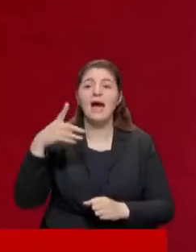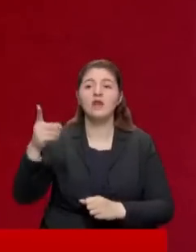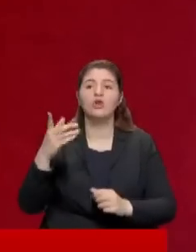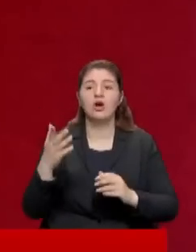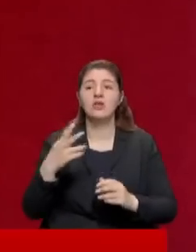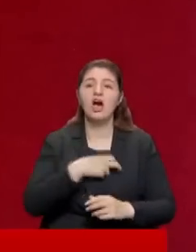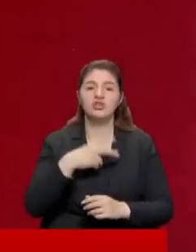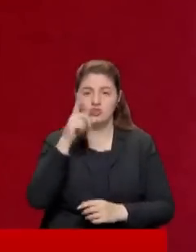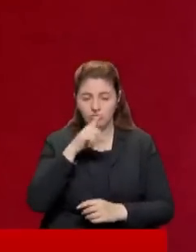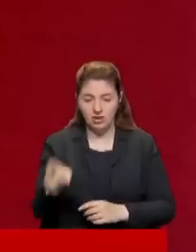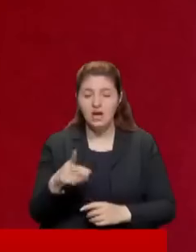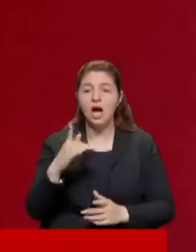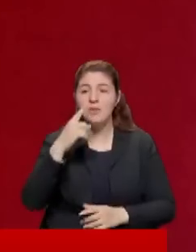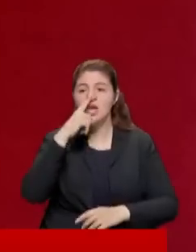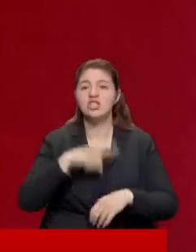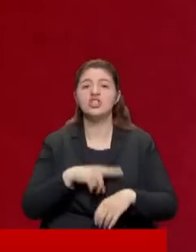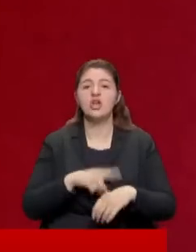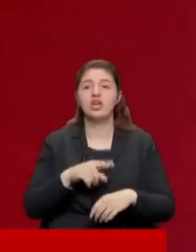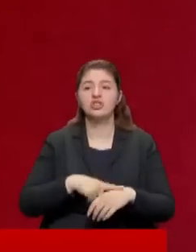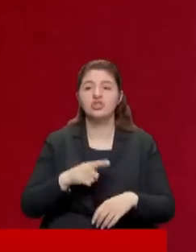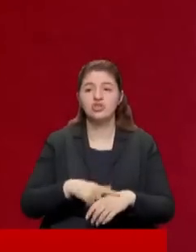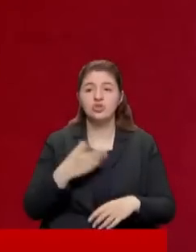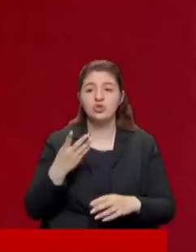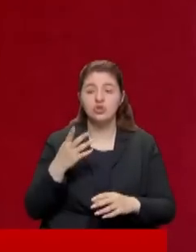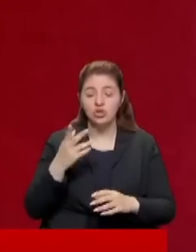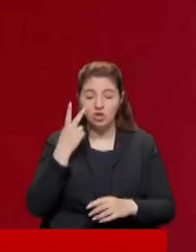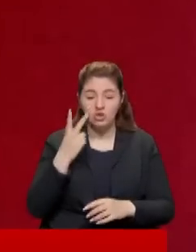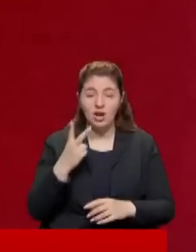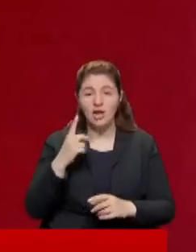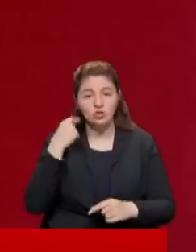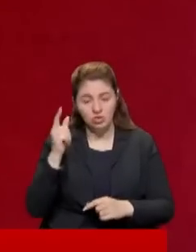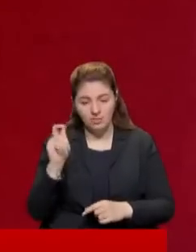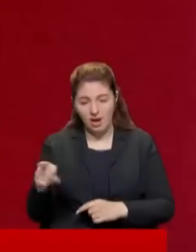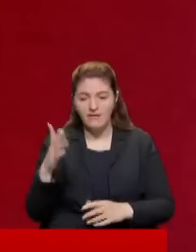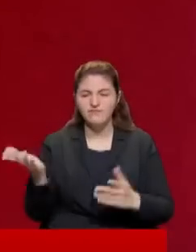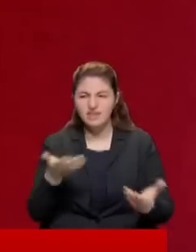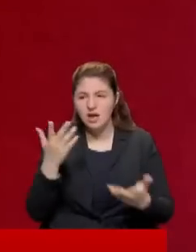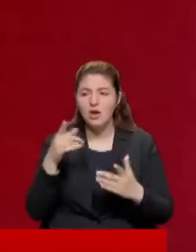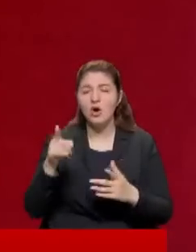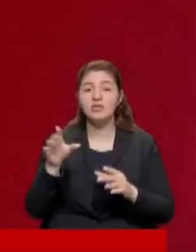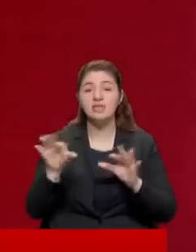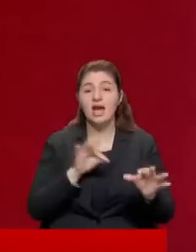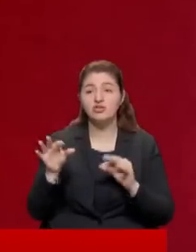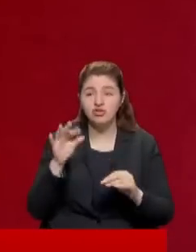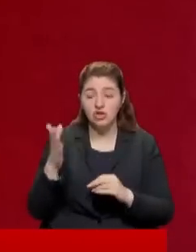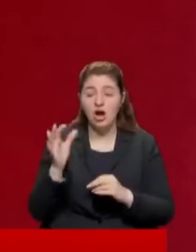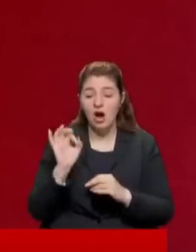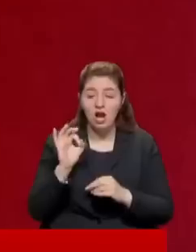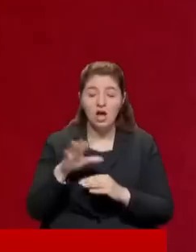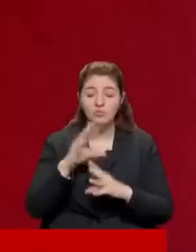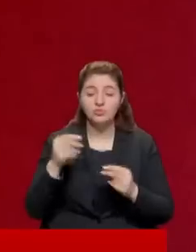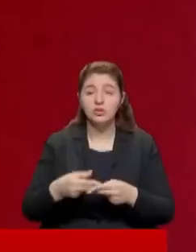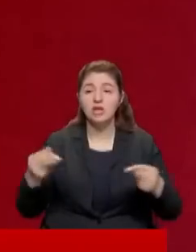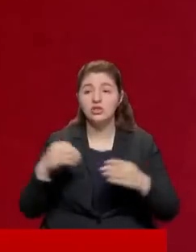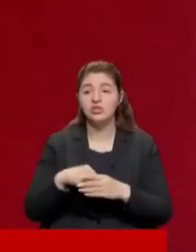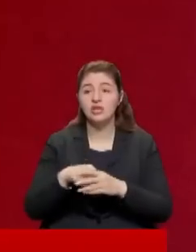Erdoğan'a aşkıyla, ama dini inancı üzerinden düşünerek vesaire, o tercihi hala bütün bu